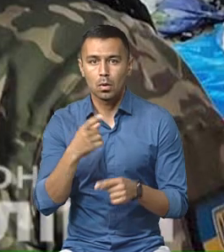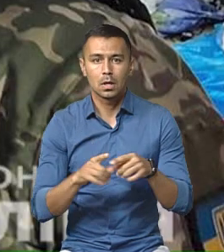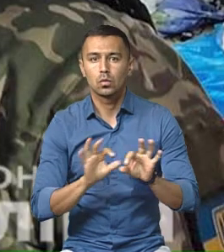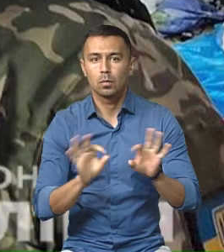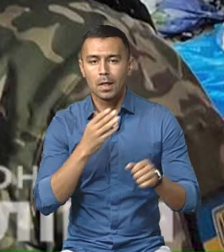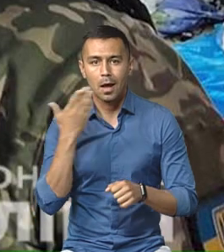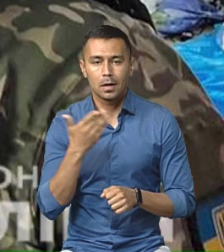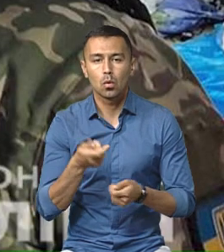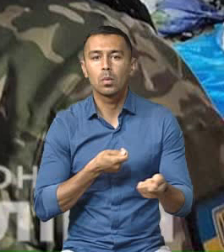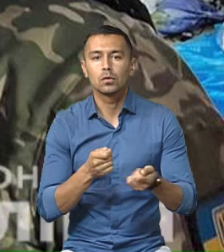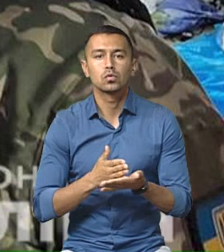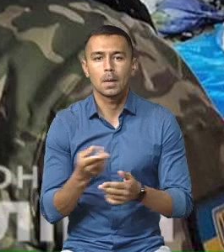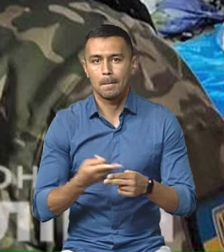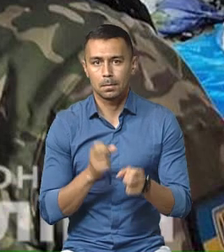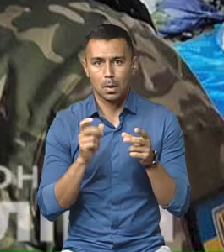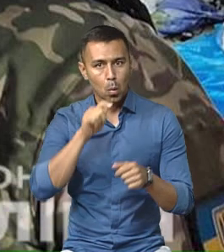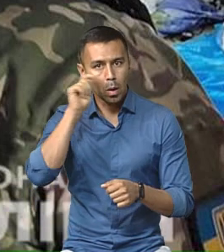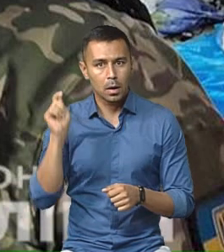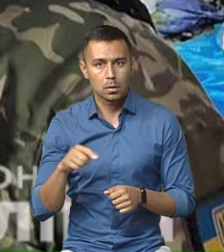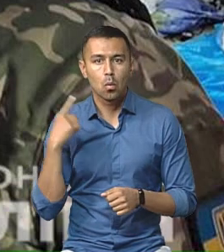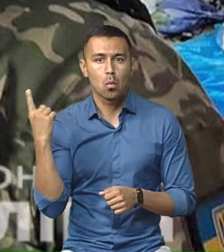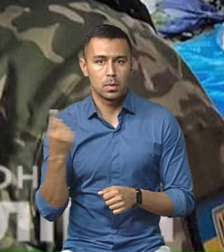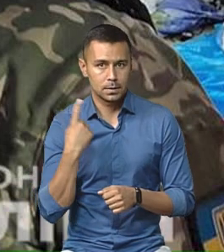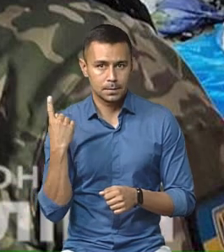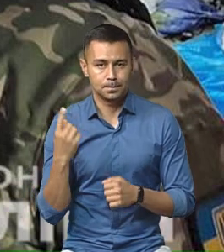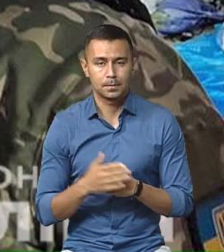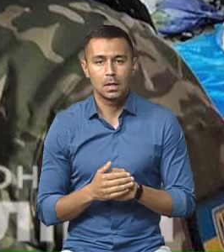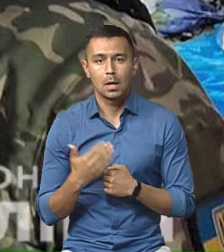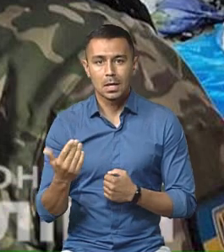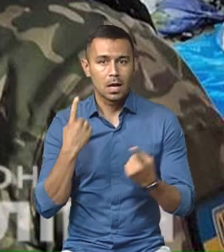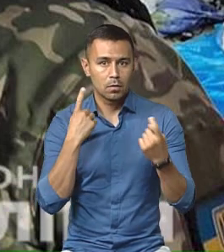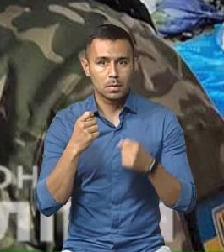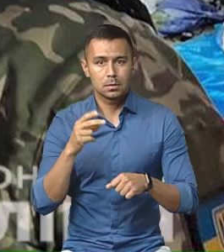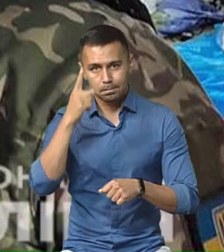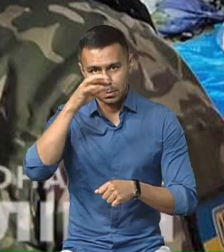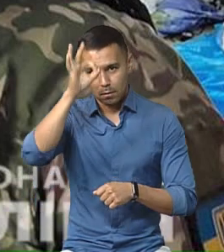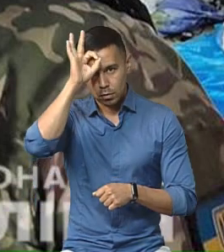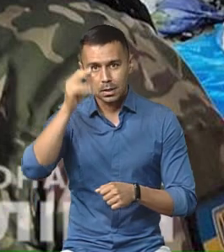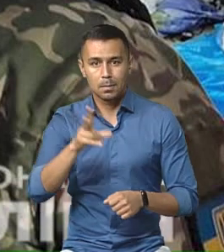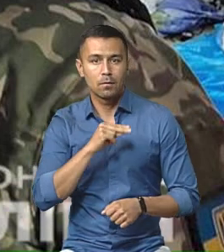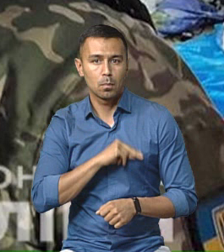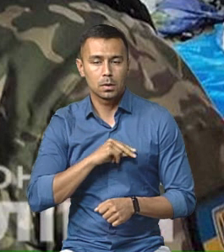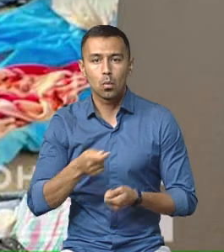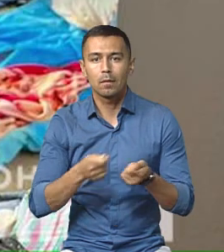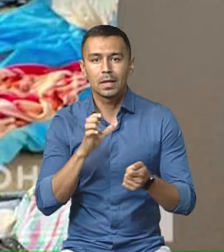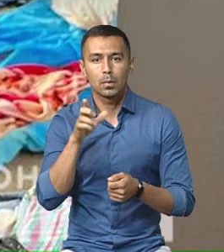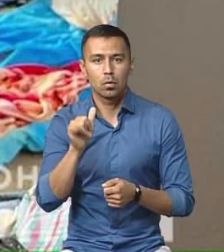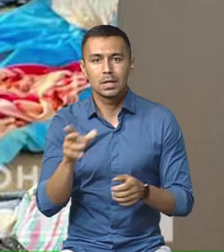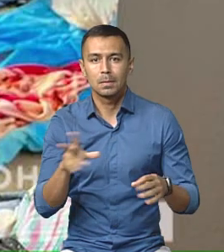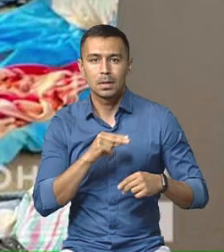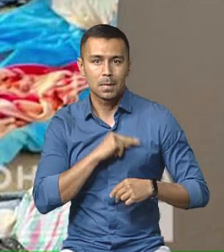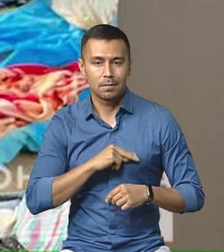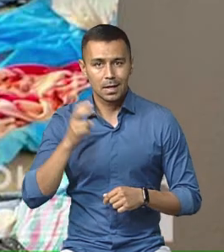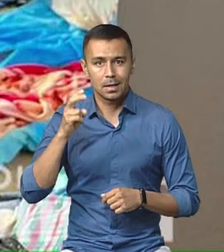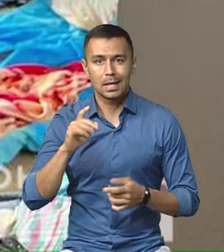розповіла речниця Управління Служби безпеки України області Людмила Рябчук. За інформацією правоохоронців, співробітники Управління СБУ спільно з